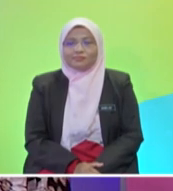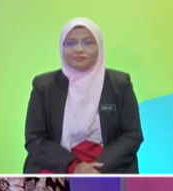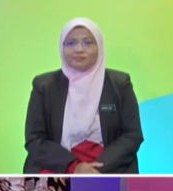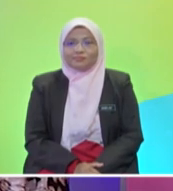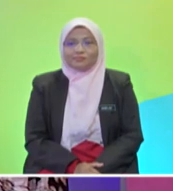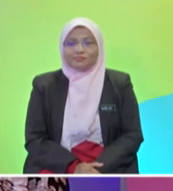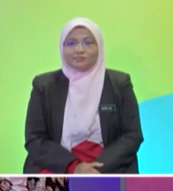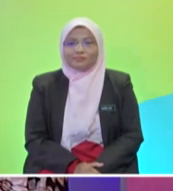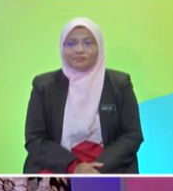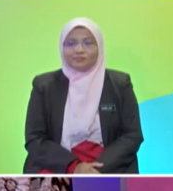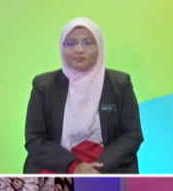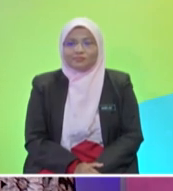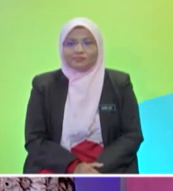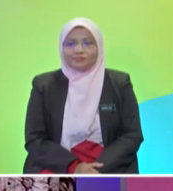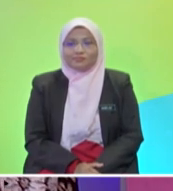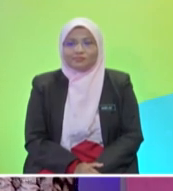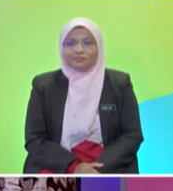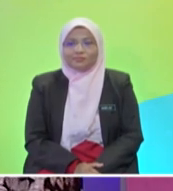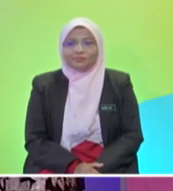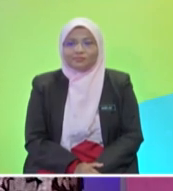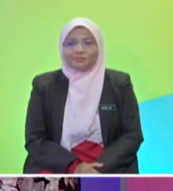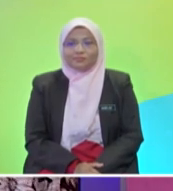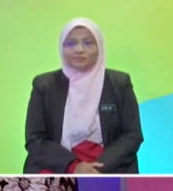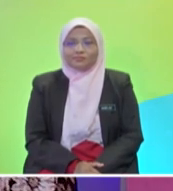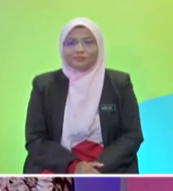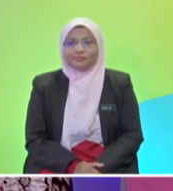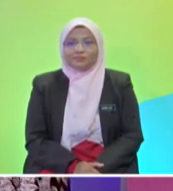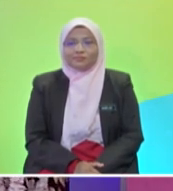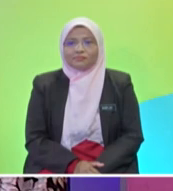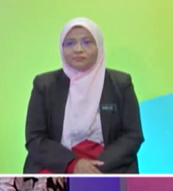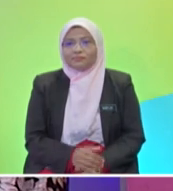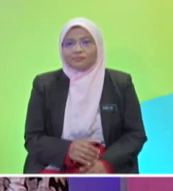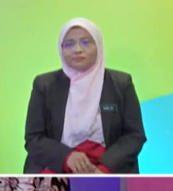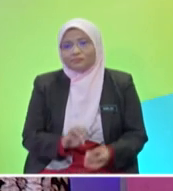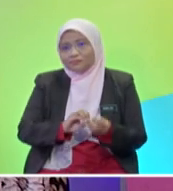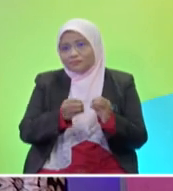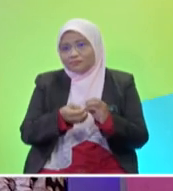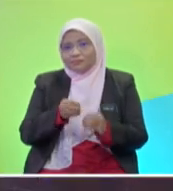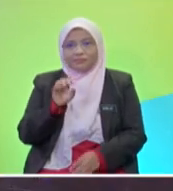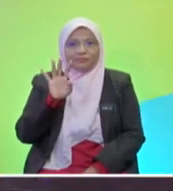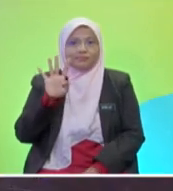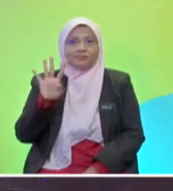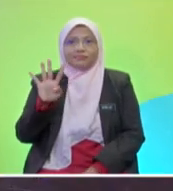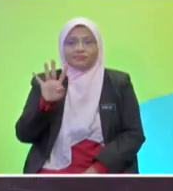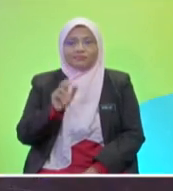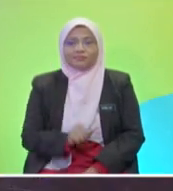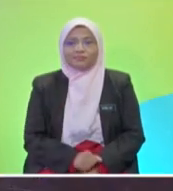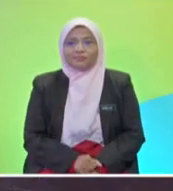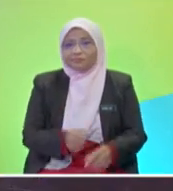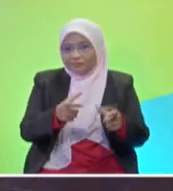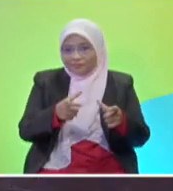makanan untuk dibekalkan kepada bagian-bagian tumbuhan yang lain. Okey, yang nombor empat. Baiklah.